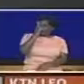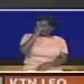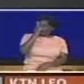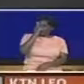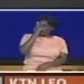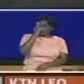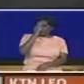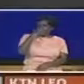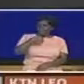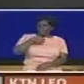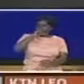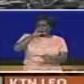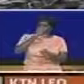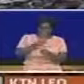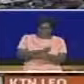naapa kwamba